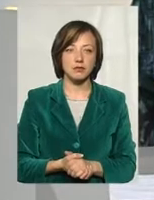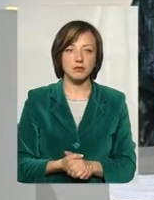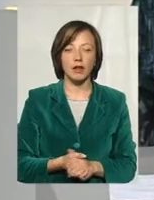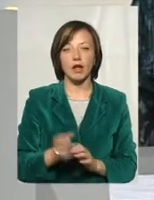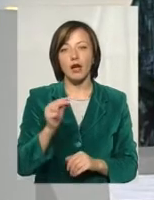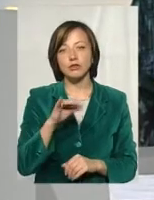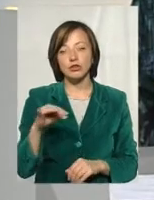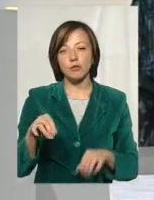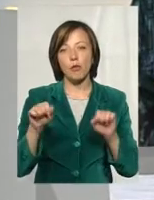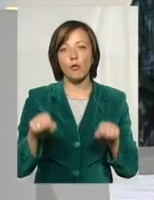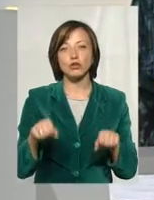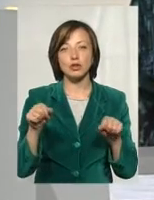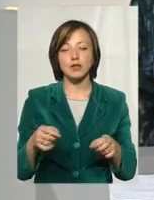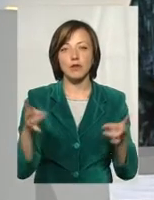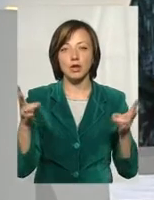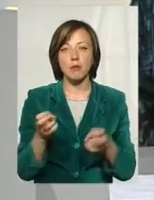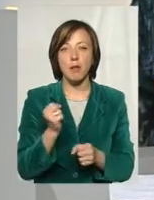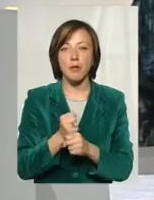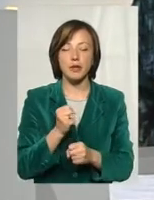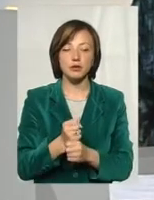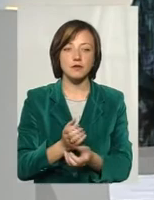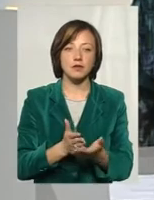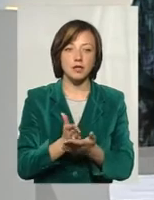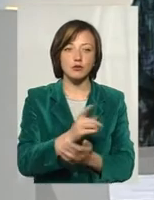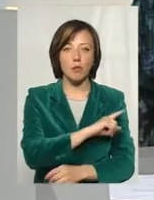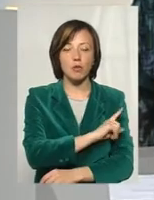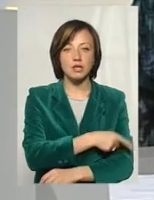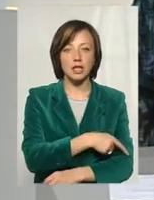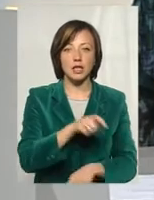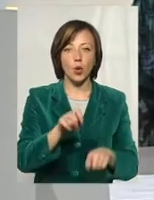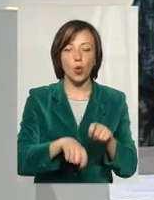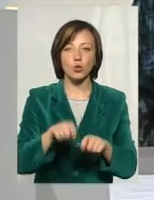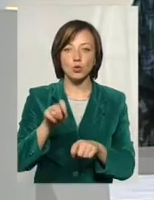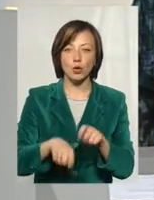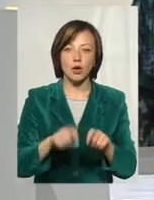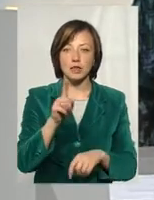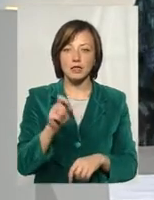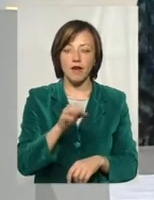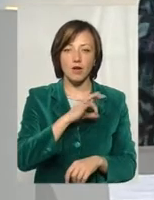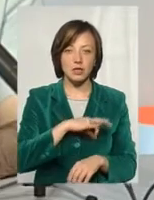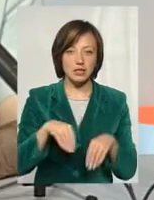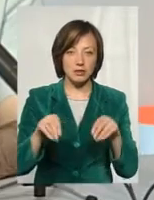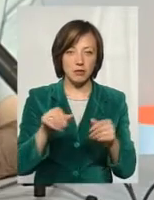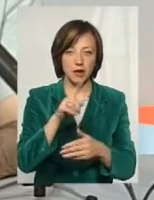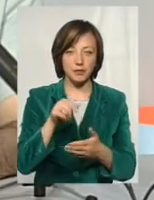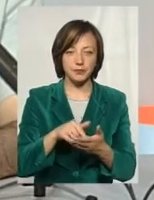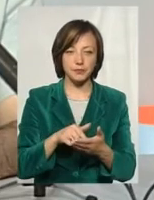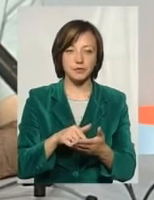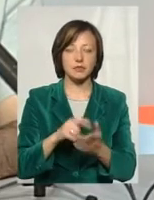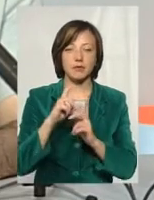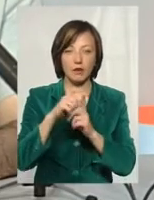треба попрацювати в тому напрямку, щоб посилити контроль за використанням земель? Я хочу сказати, знову ж